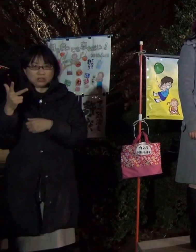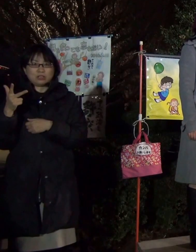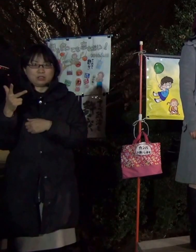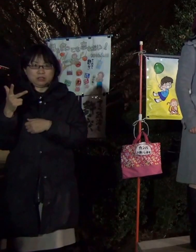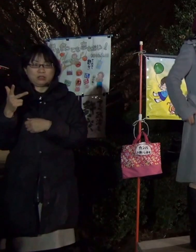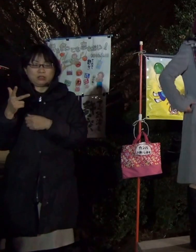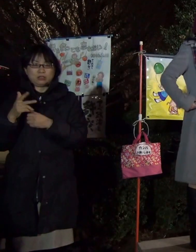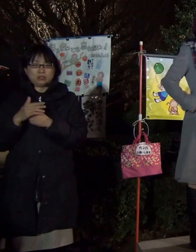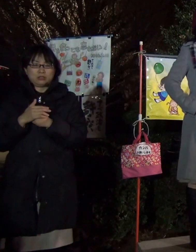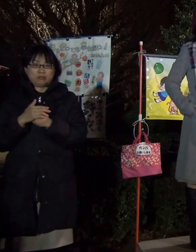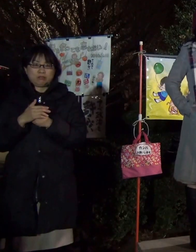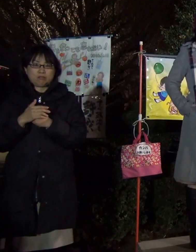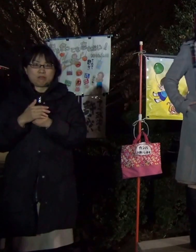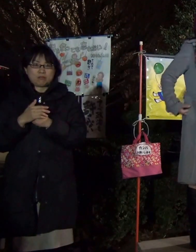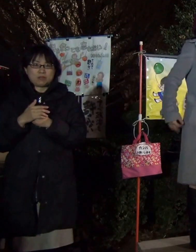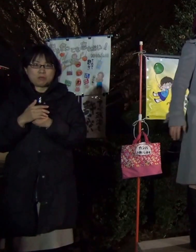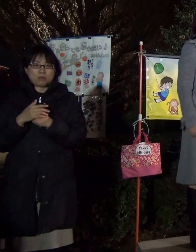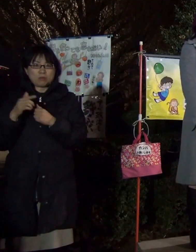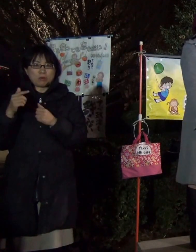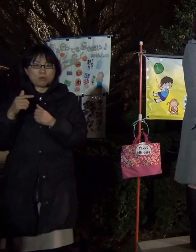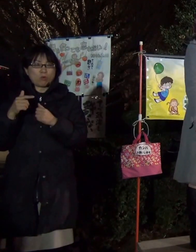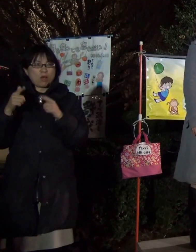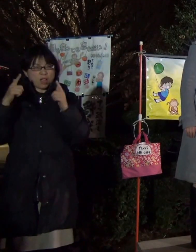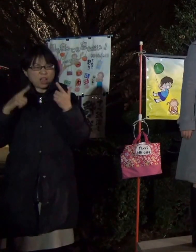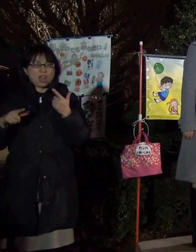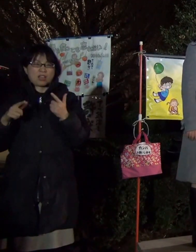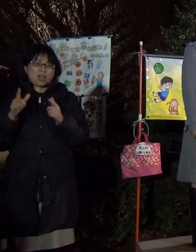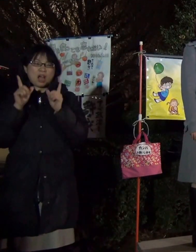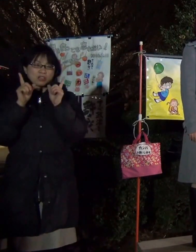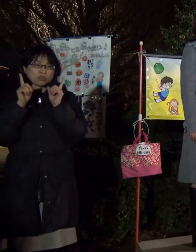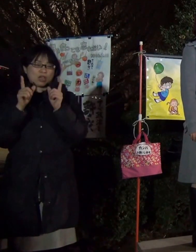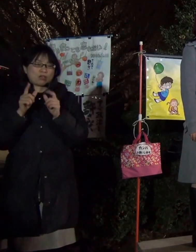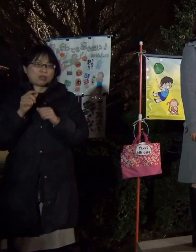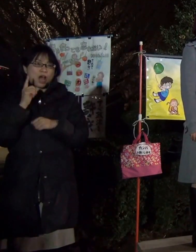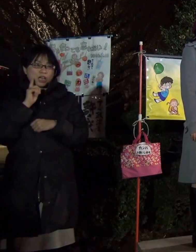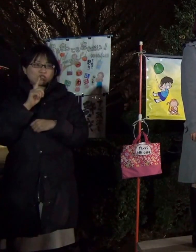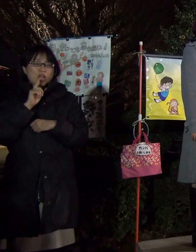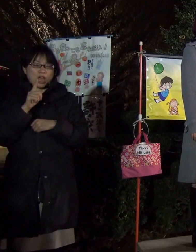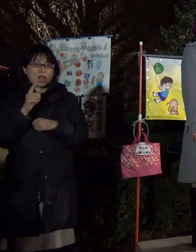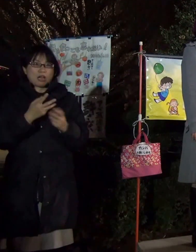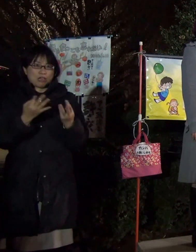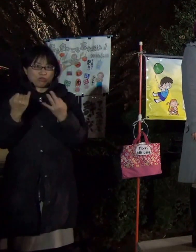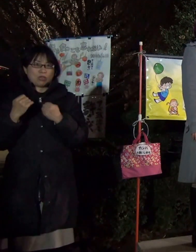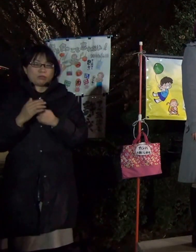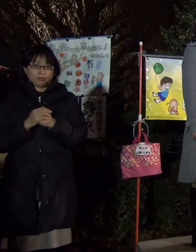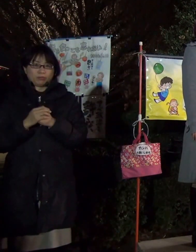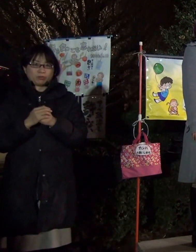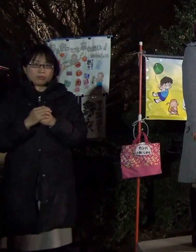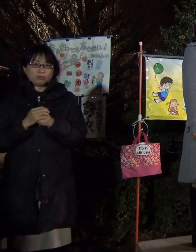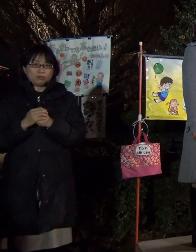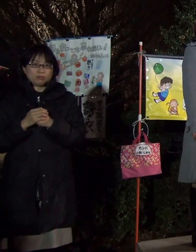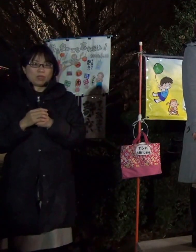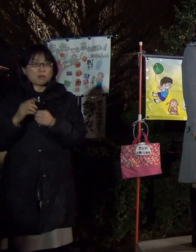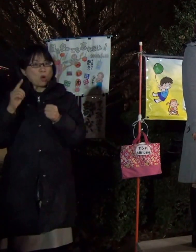言が今頃になってる、 はい、そう今頃になって出てきたんです。 それを今になって否定してるわけ。